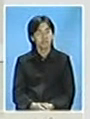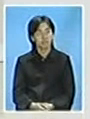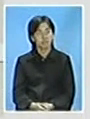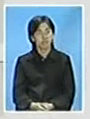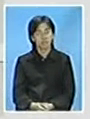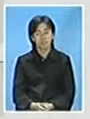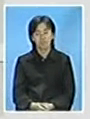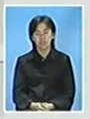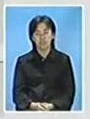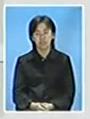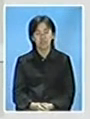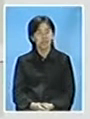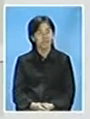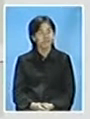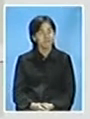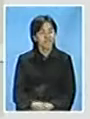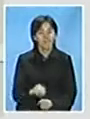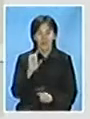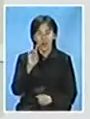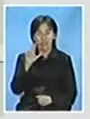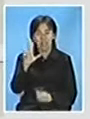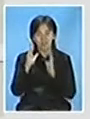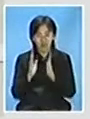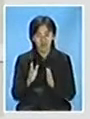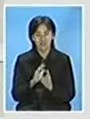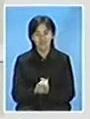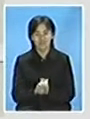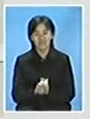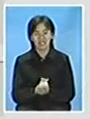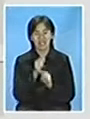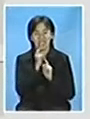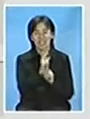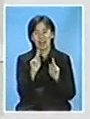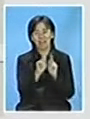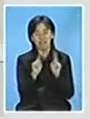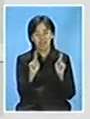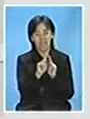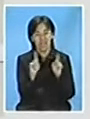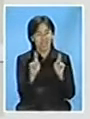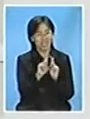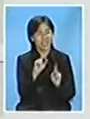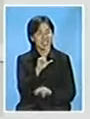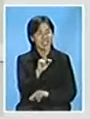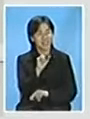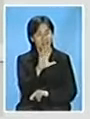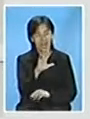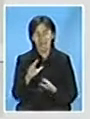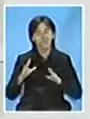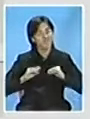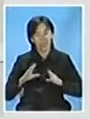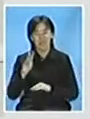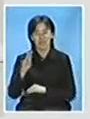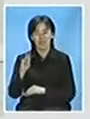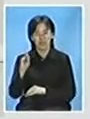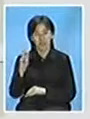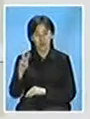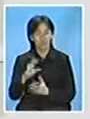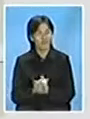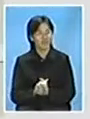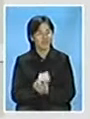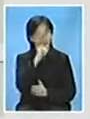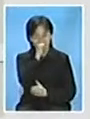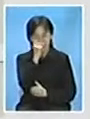ค่ะจำนวนผู้เข้าประชุม103ท่านเห็นด้วยตามกรรมธิการ35ไม่เห็นด้วย66งดออก